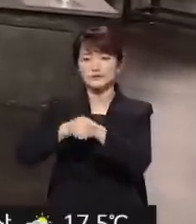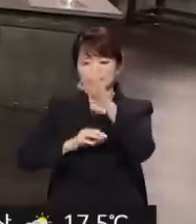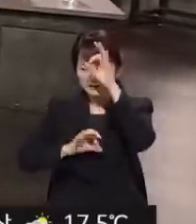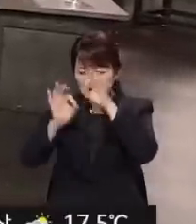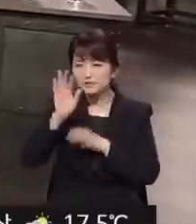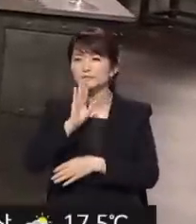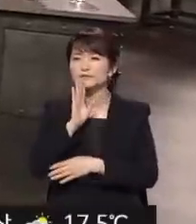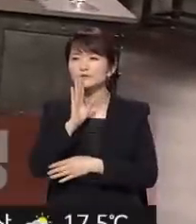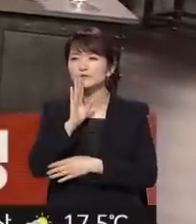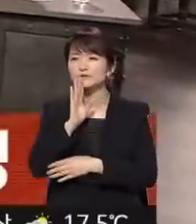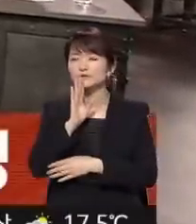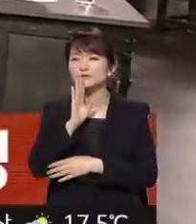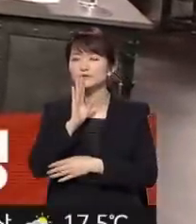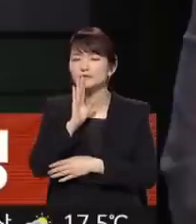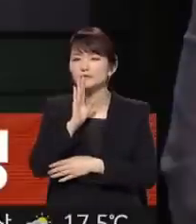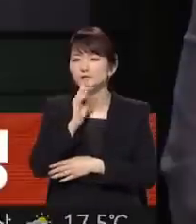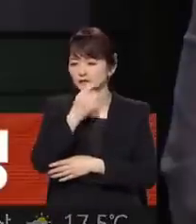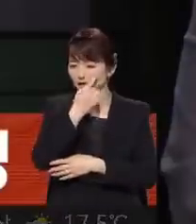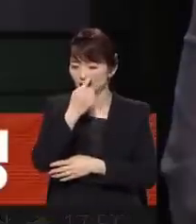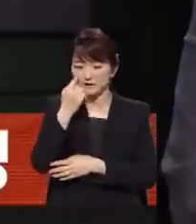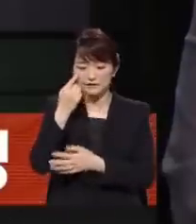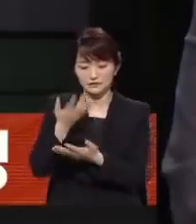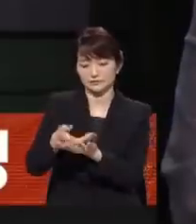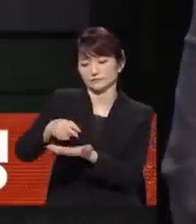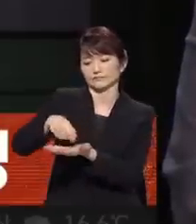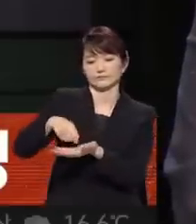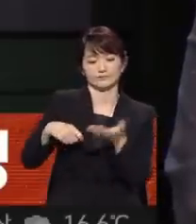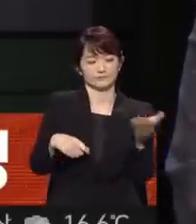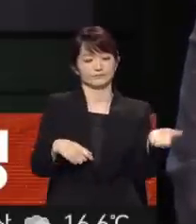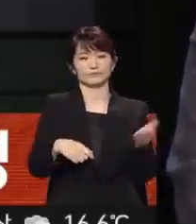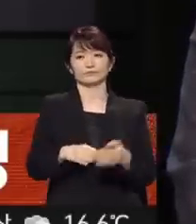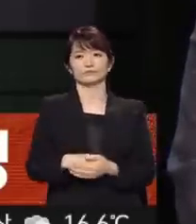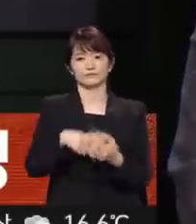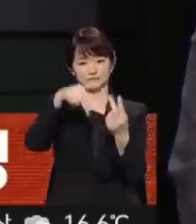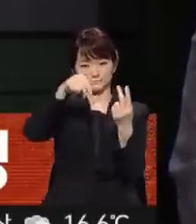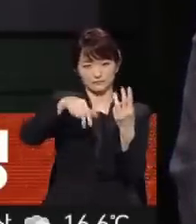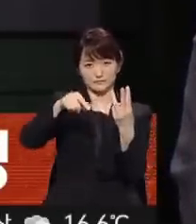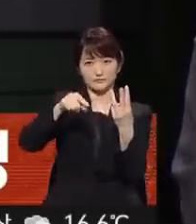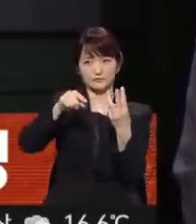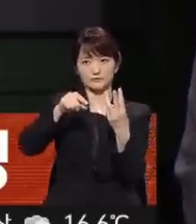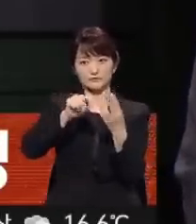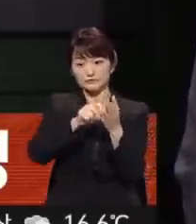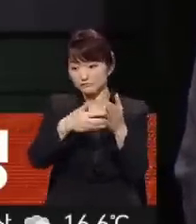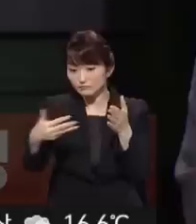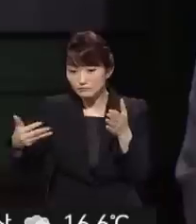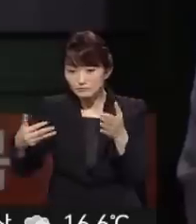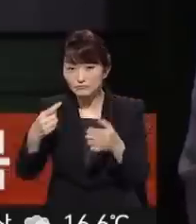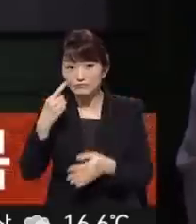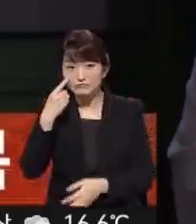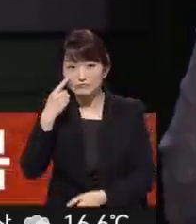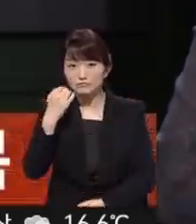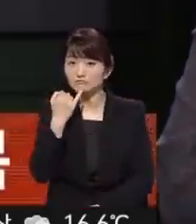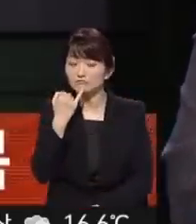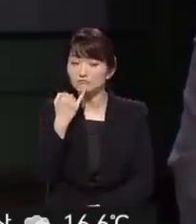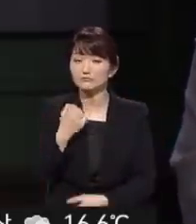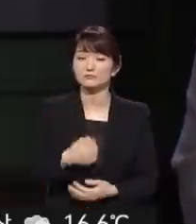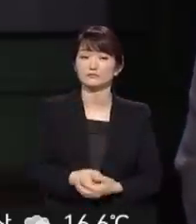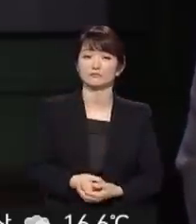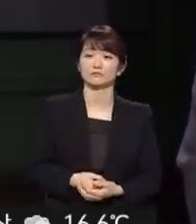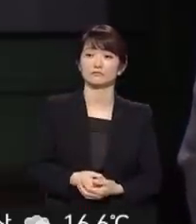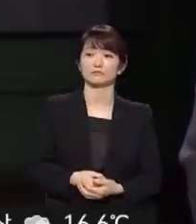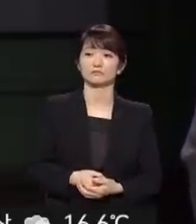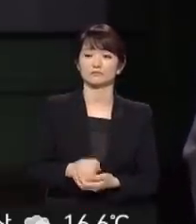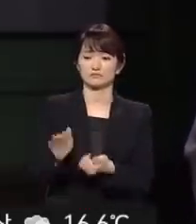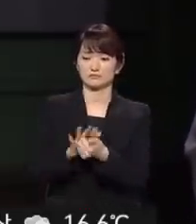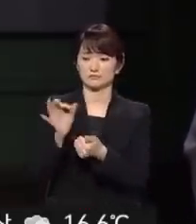맞다라면서 의료사고가 맞다는 확인서는 써줬습니다. 어허. 그런데 동시에 2, 3주 뒤면 괜찮아질 거다 이런 말만 반복했다고 합니다. 여기에 더해서